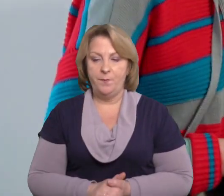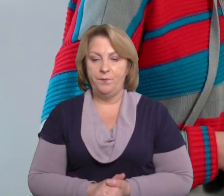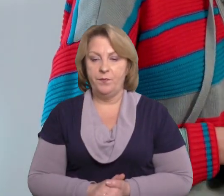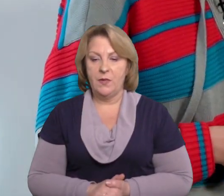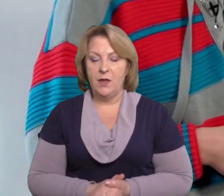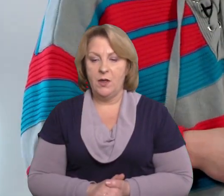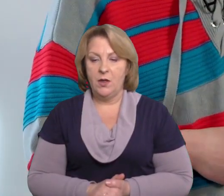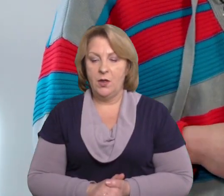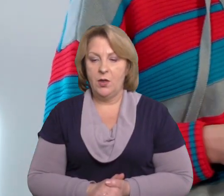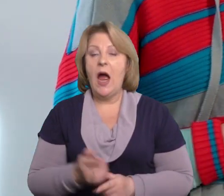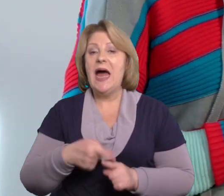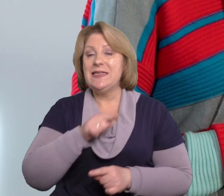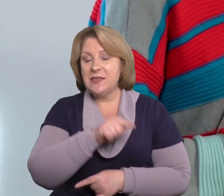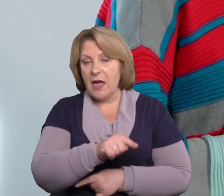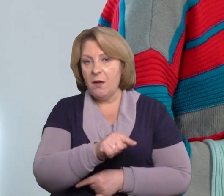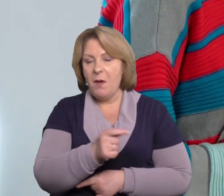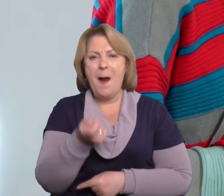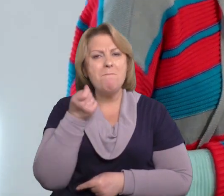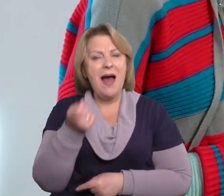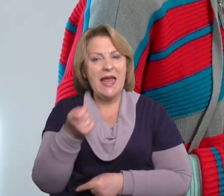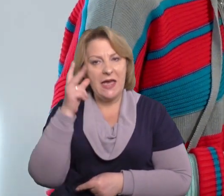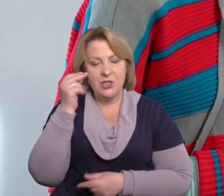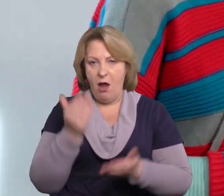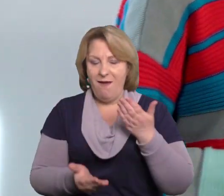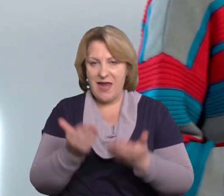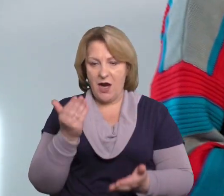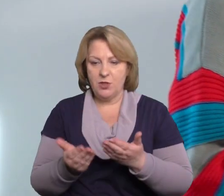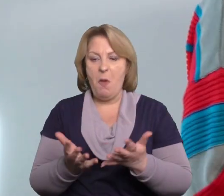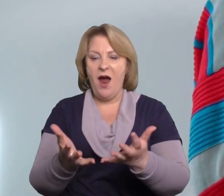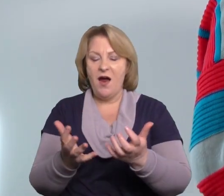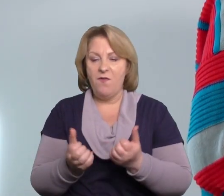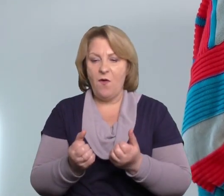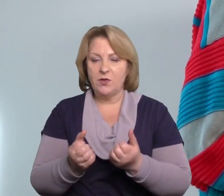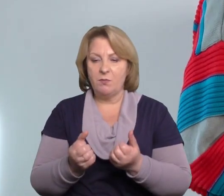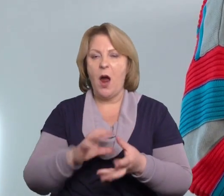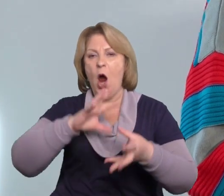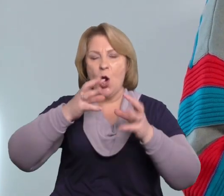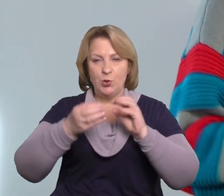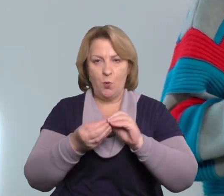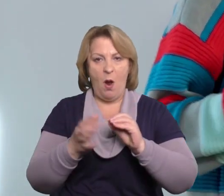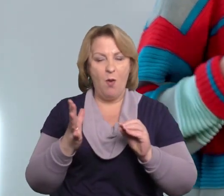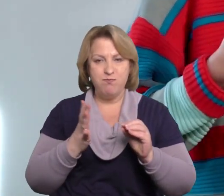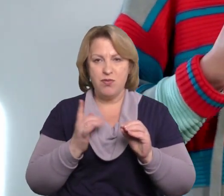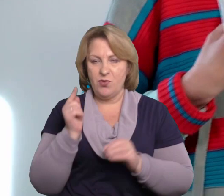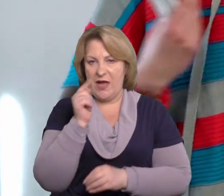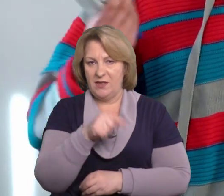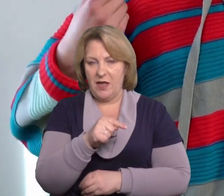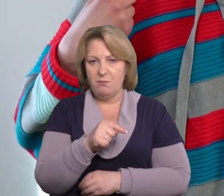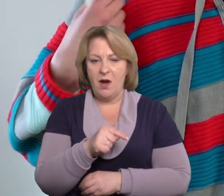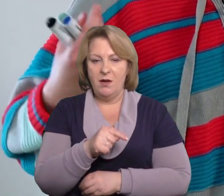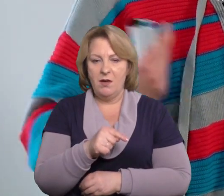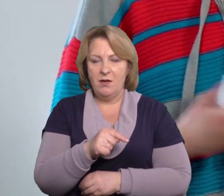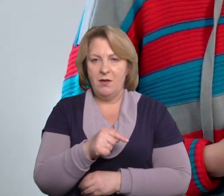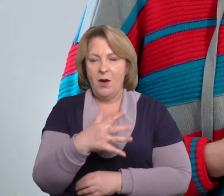те, що це надзвичайно маленьке число, то якщо ми візьмемо оцей добуток, що ми мали тут, добуток мас двох